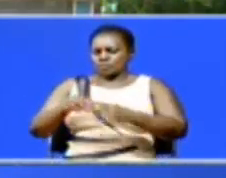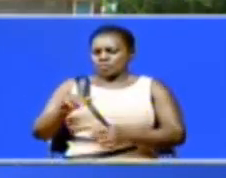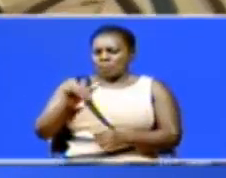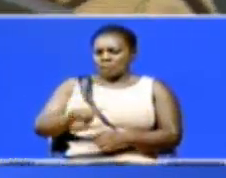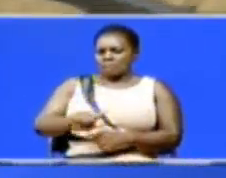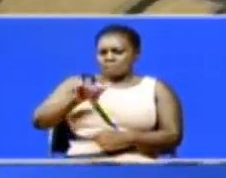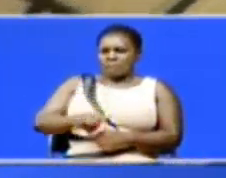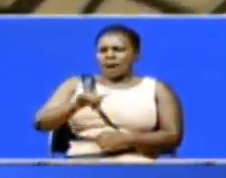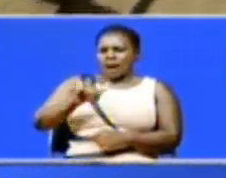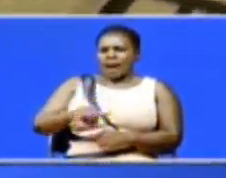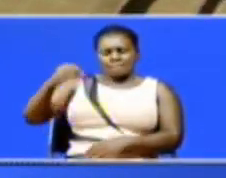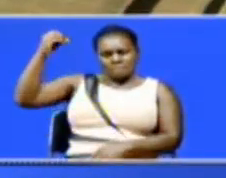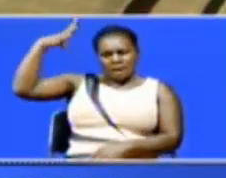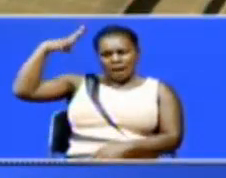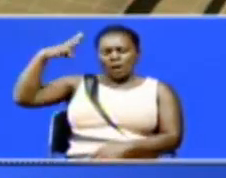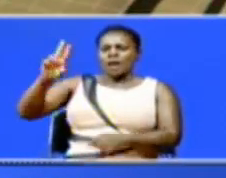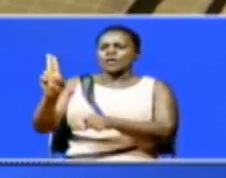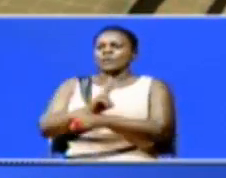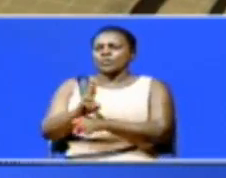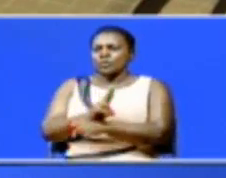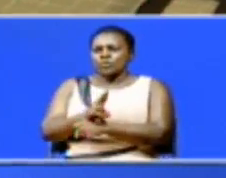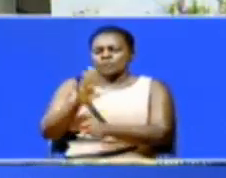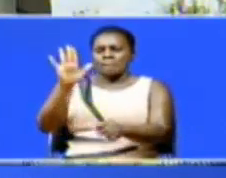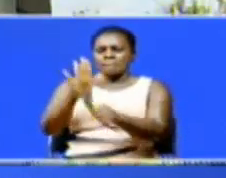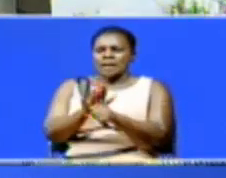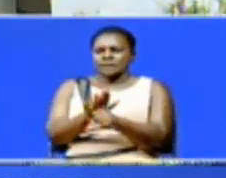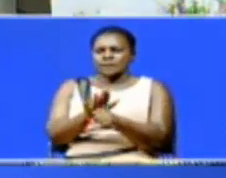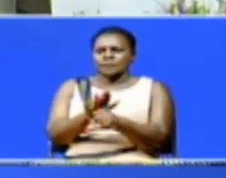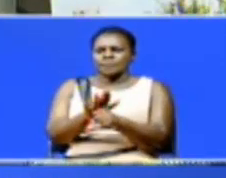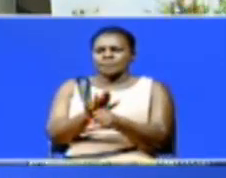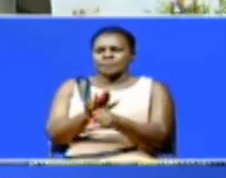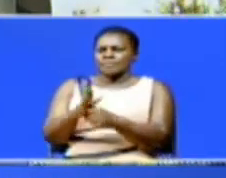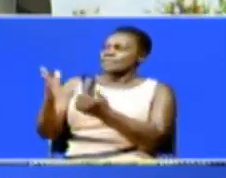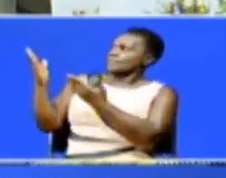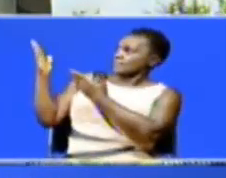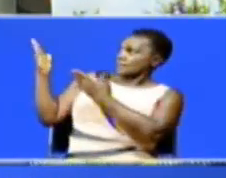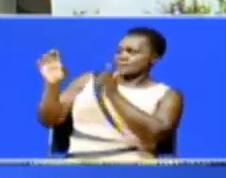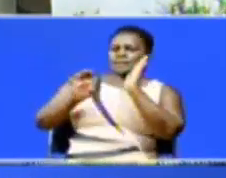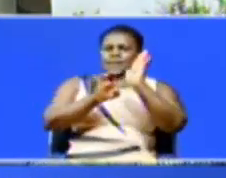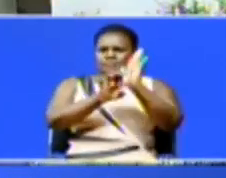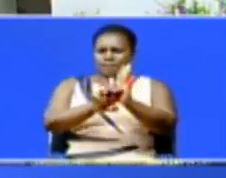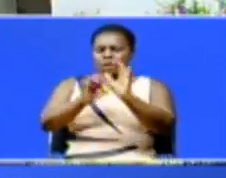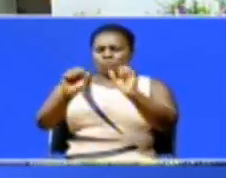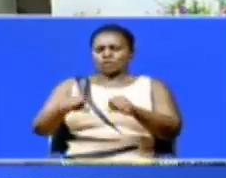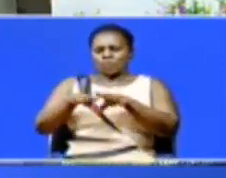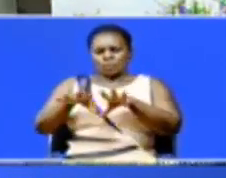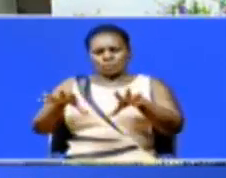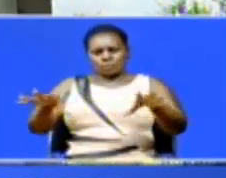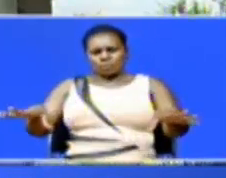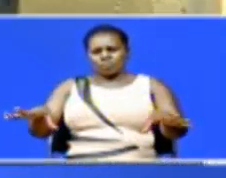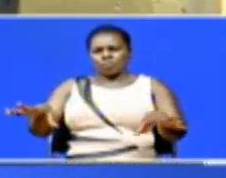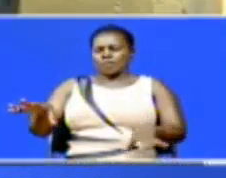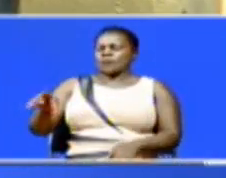inayotumia nguvu za miale ya jua inatumika huku kwa wingi. Mtambo huu kwa mfano waweza kusambaza